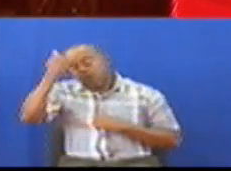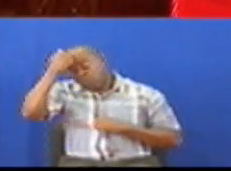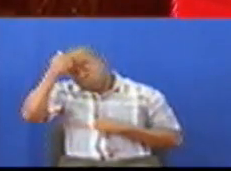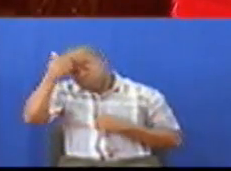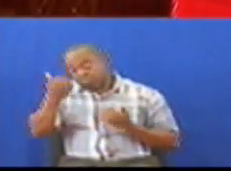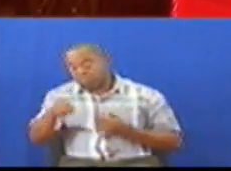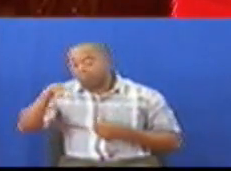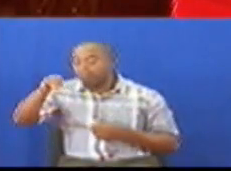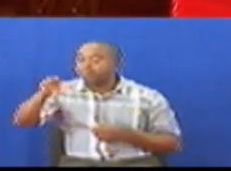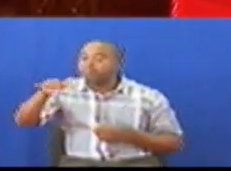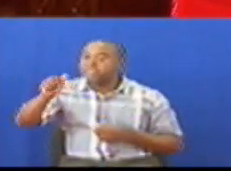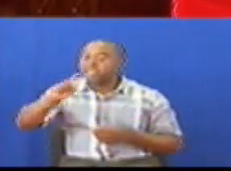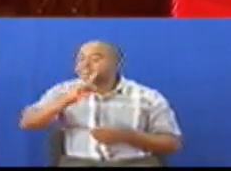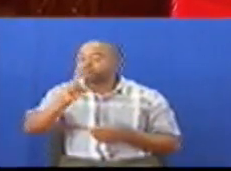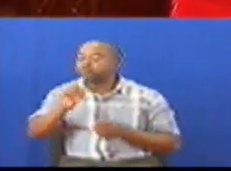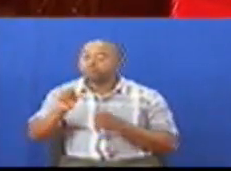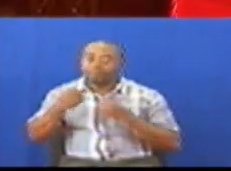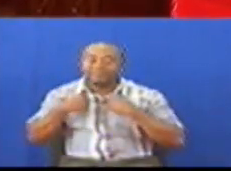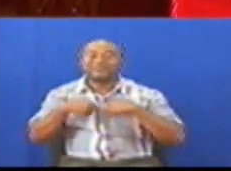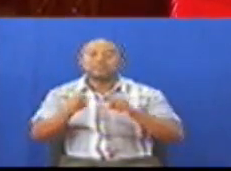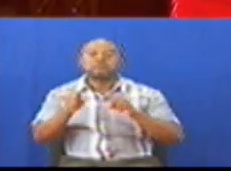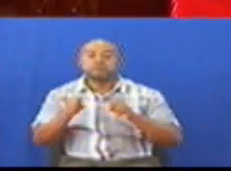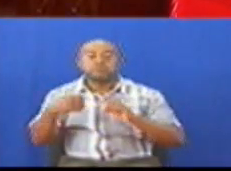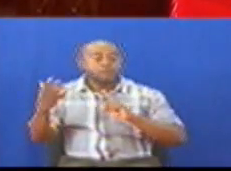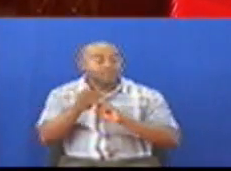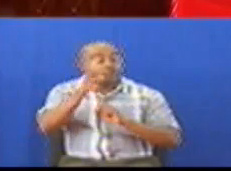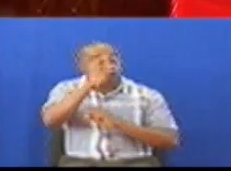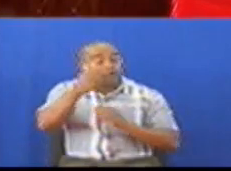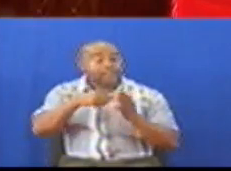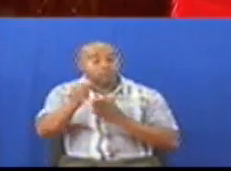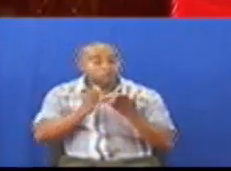kwa nafasi yake na stahili zake zote anazipata kwa mkurugenzi